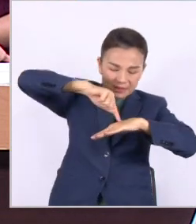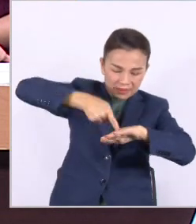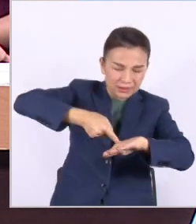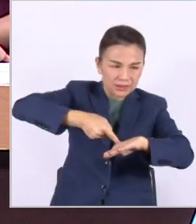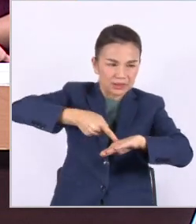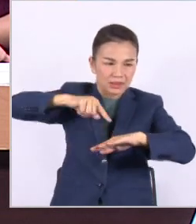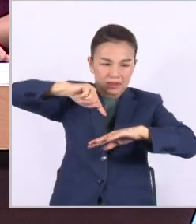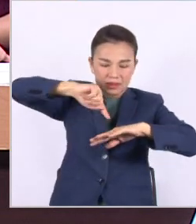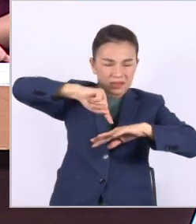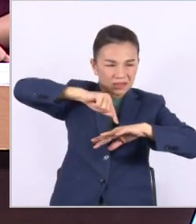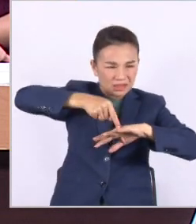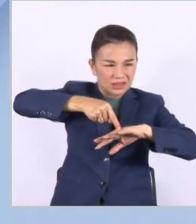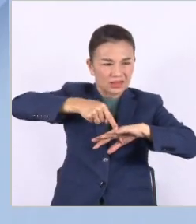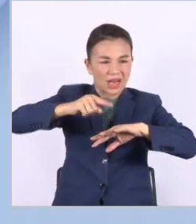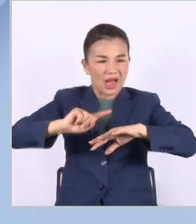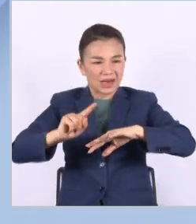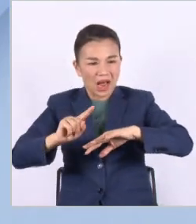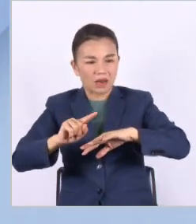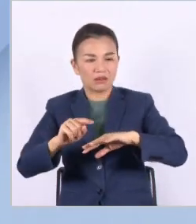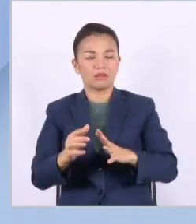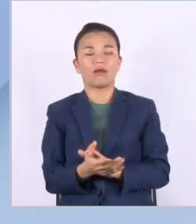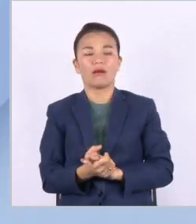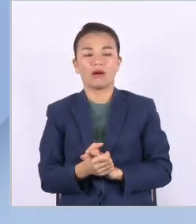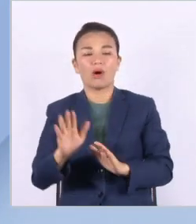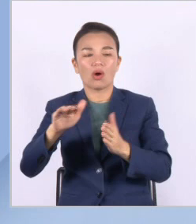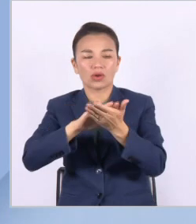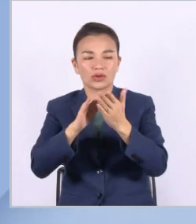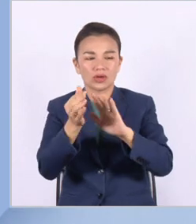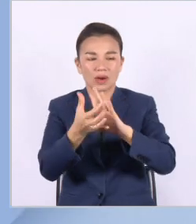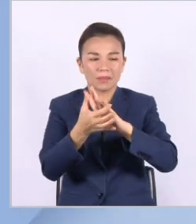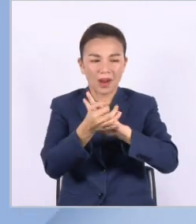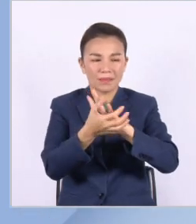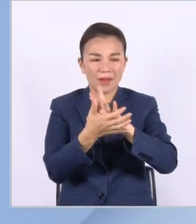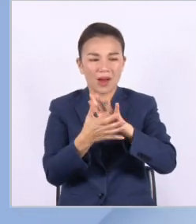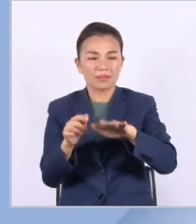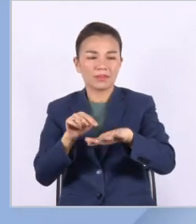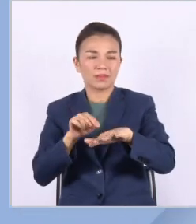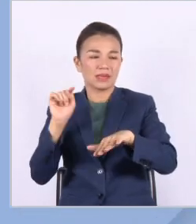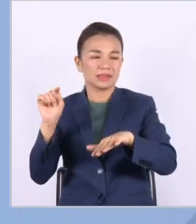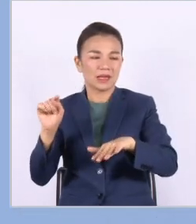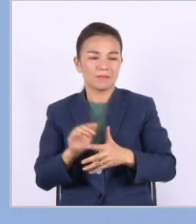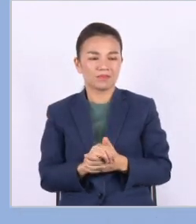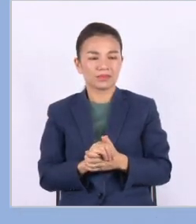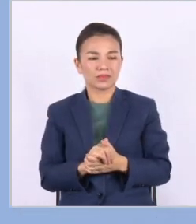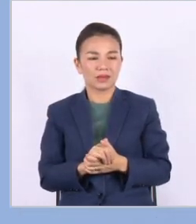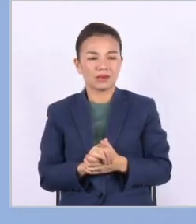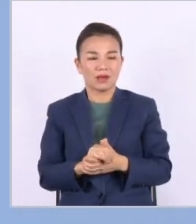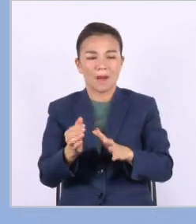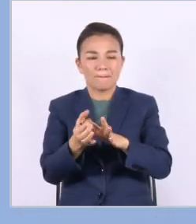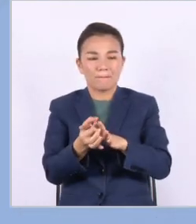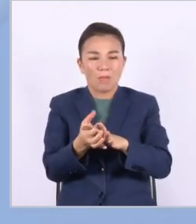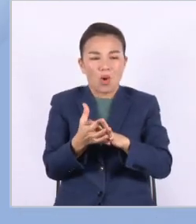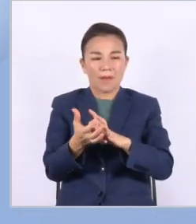งนิ้วแล้วใส่นานๆมันบวมค่ะอักเสบนี่อันนี้ไม่ใช่ว่ามือเขาอ้วนหรืออะไรมันบวม